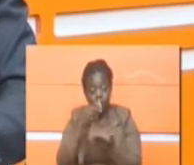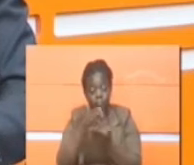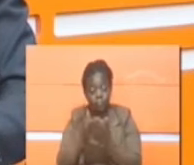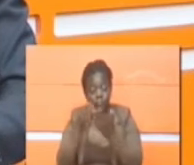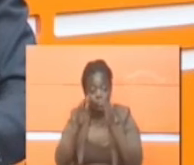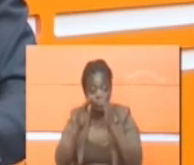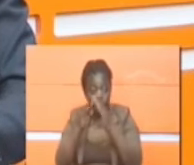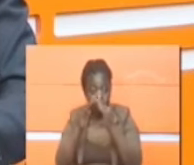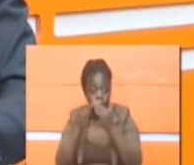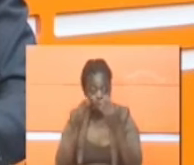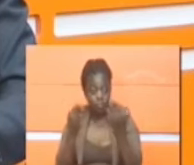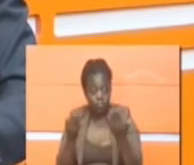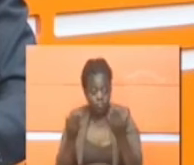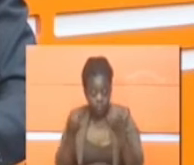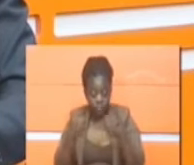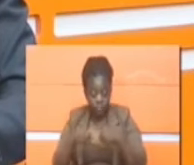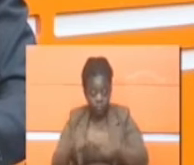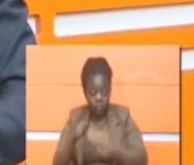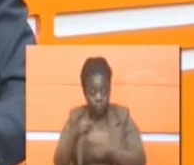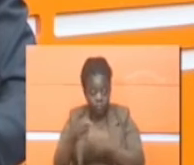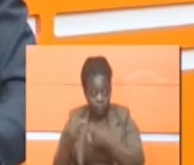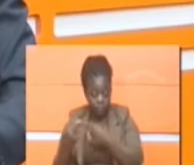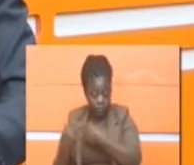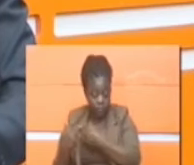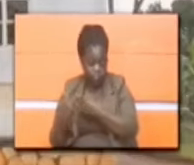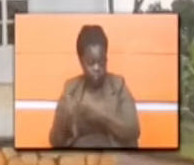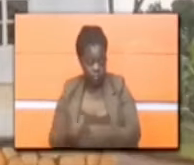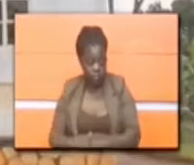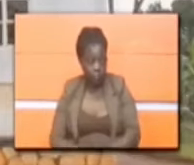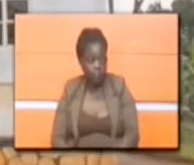amalungi nga batuukiriza obuvunaanyizibwa bwabwe.